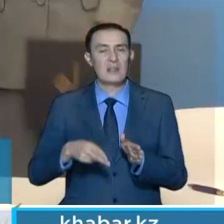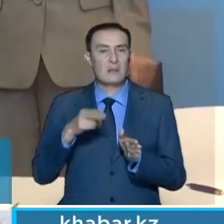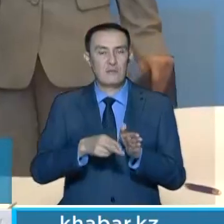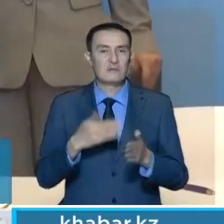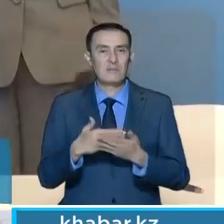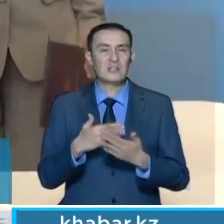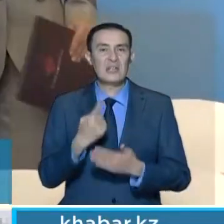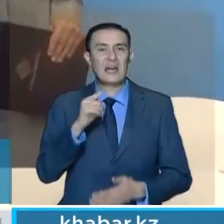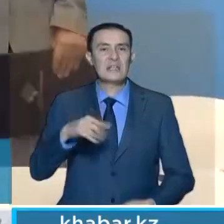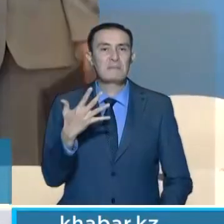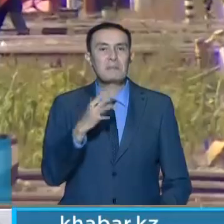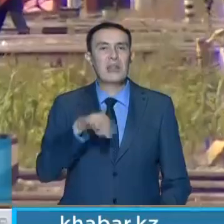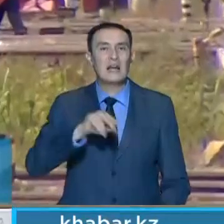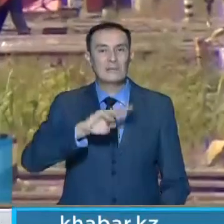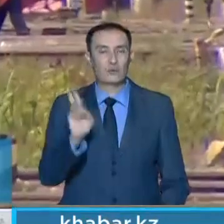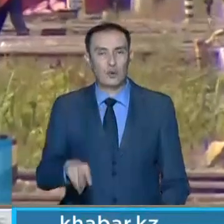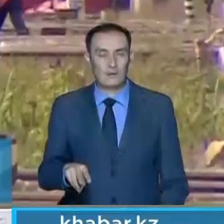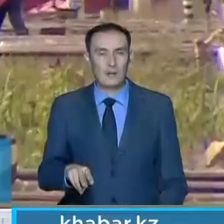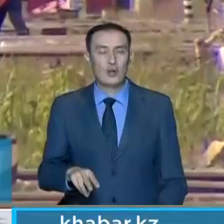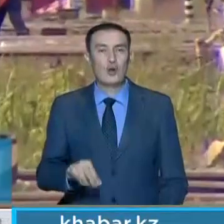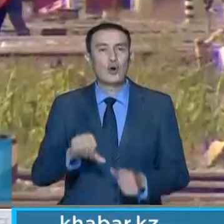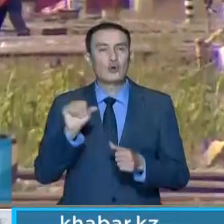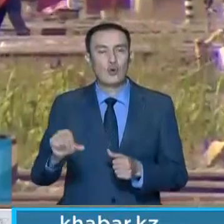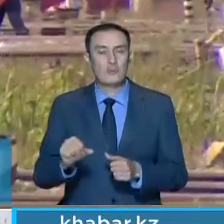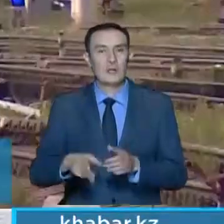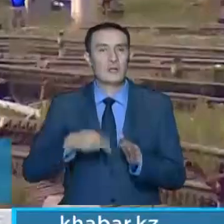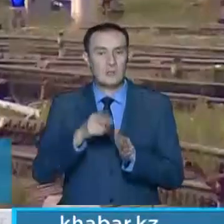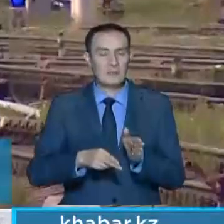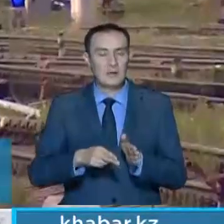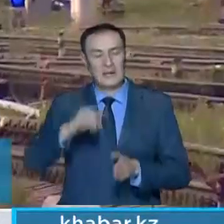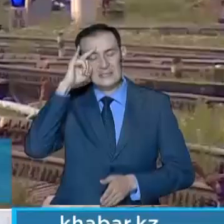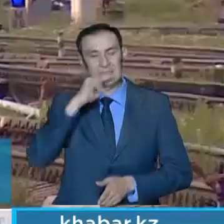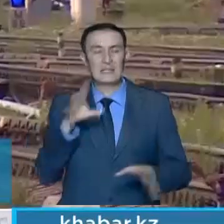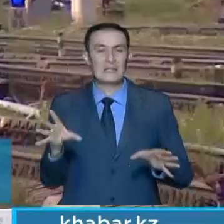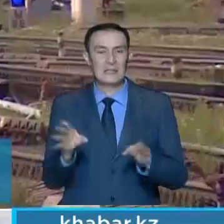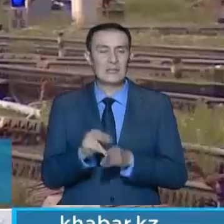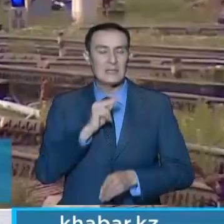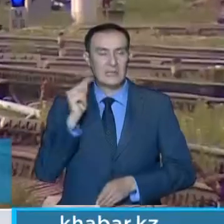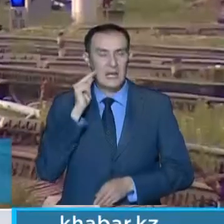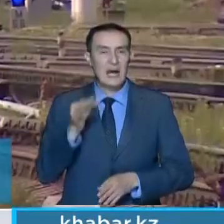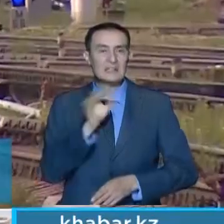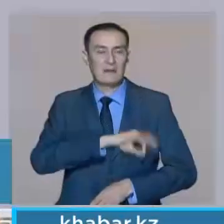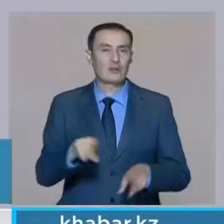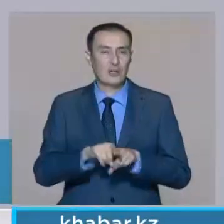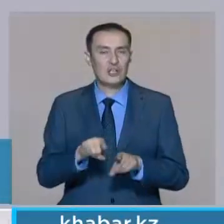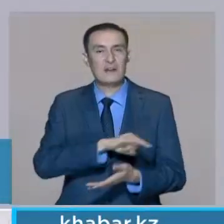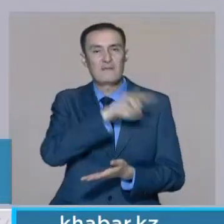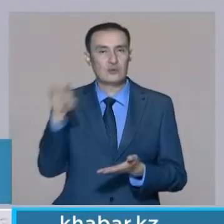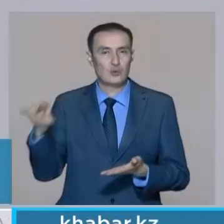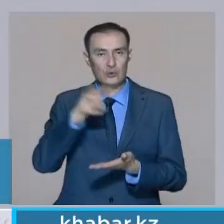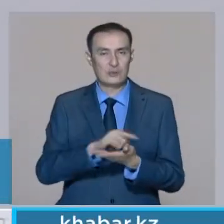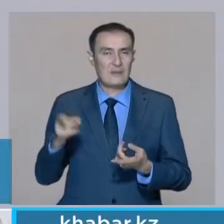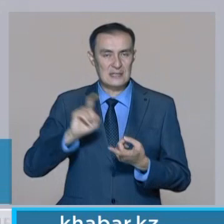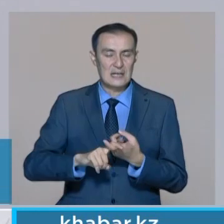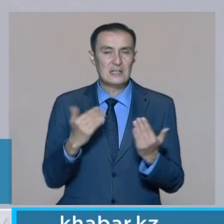тепловозов почти на 1,5 миллиарда долларов. Однако помимо наземных путей, Казахстан и Китай уверенно начинают осваивать и воздушные. Сегодня